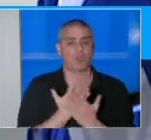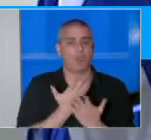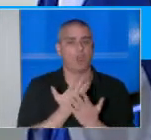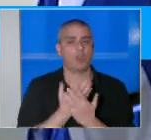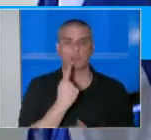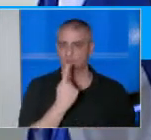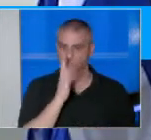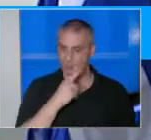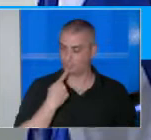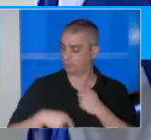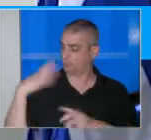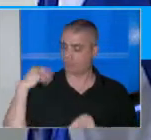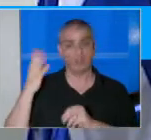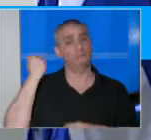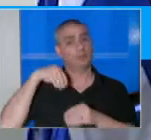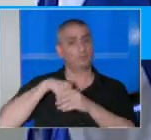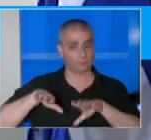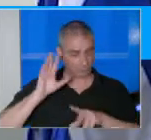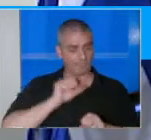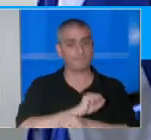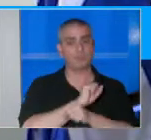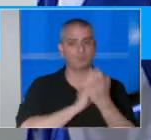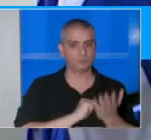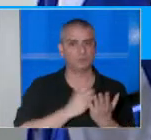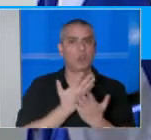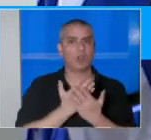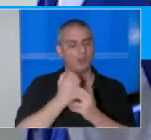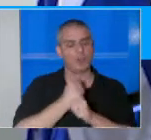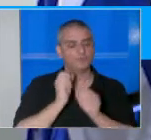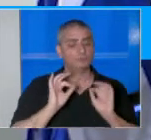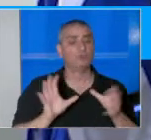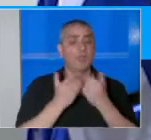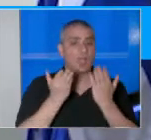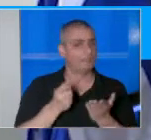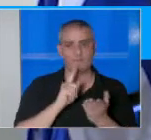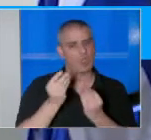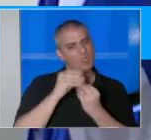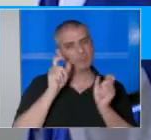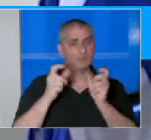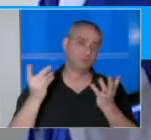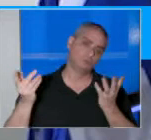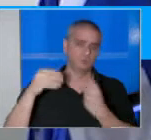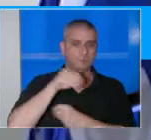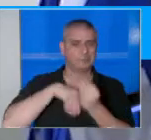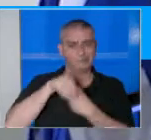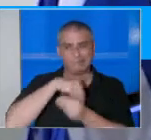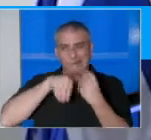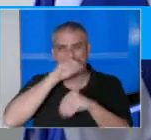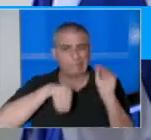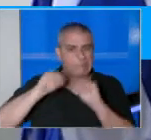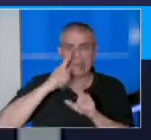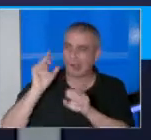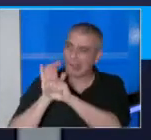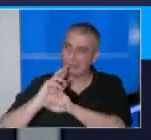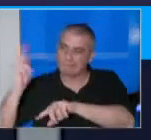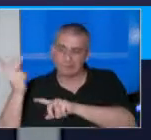את עצמו, גם בשנה האחרונה, גם כשהיה בממשלה, גם כשהיה באופוזיציה, הוכיח שהוא עובד בשביל העם, ולא עוד אנשים שמתעסקים בטריקים, ואיך לדפוק